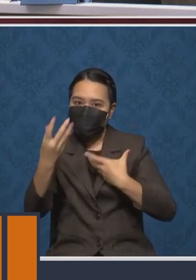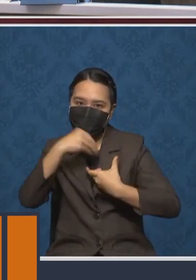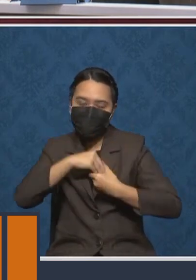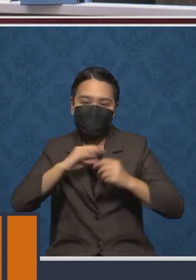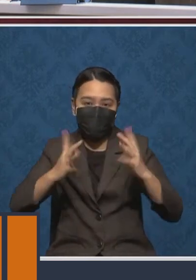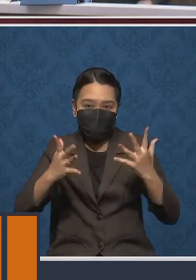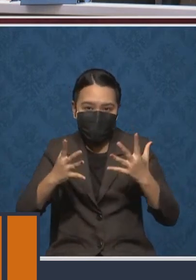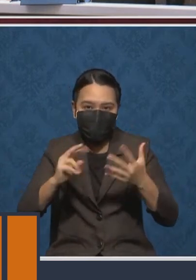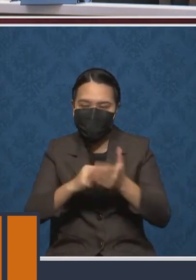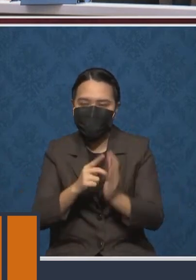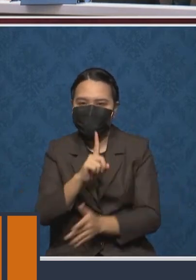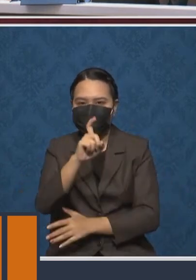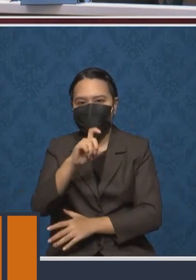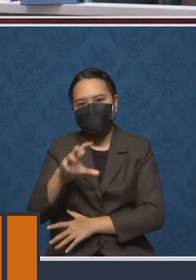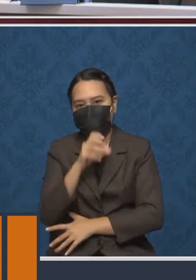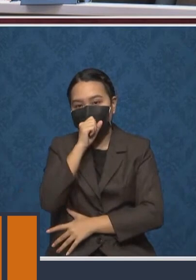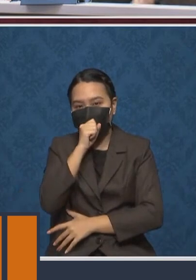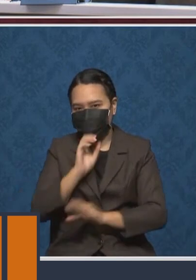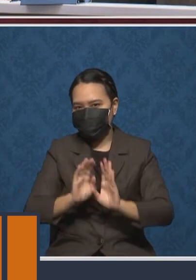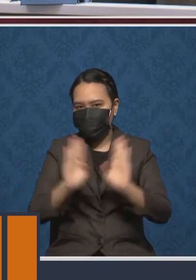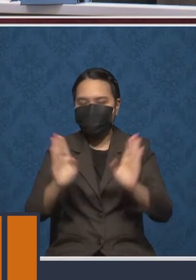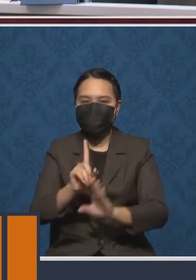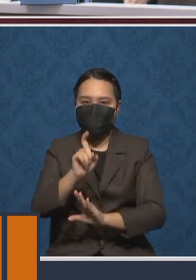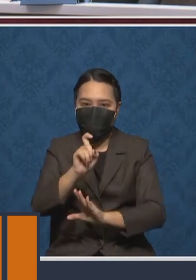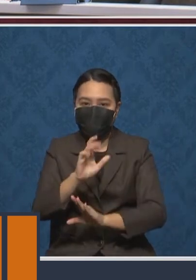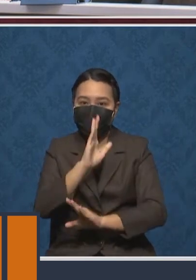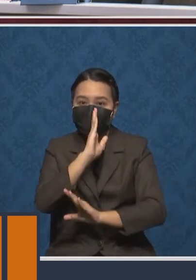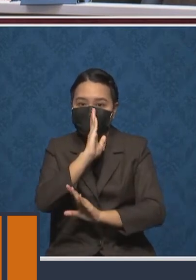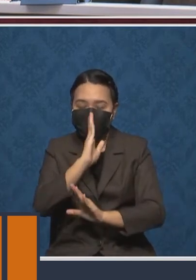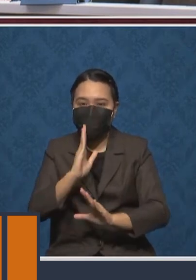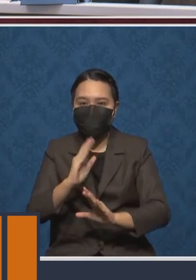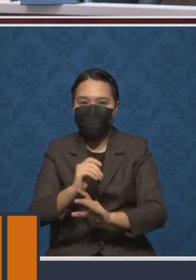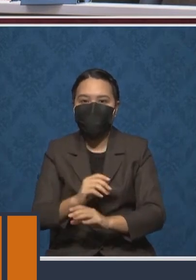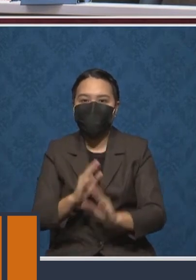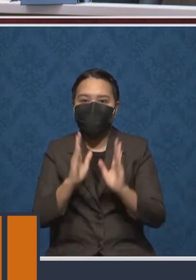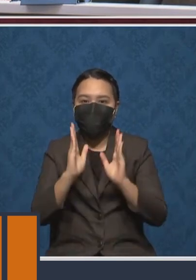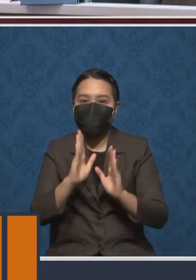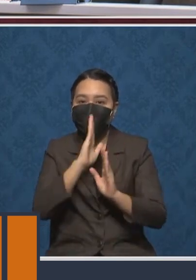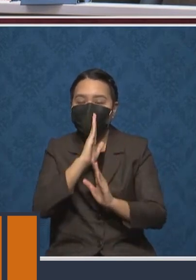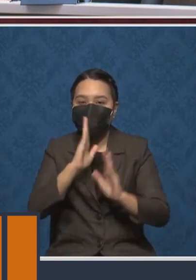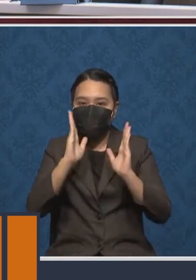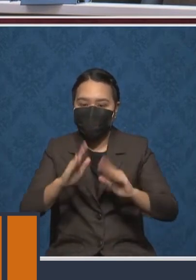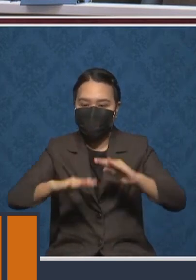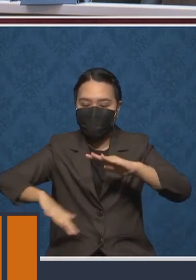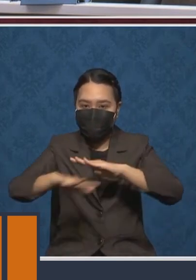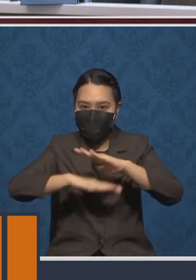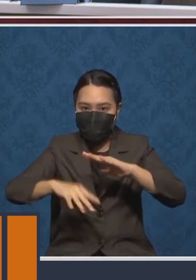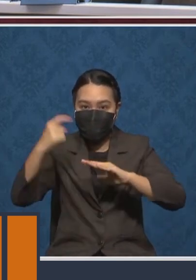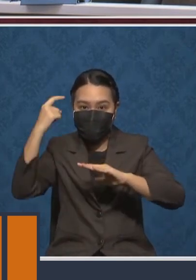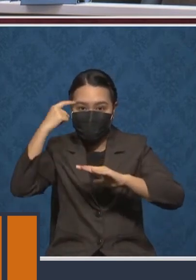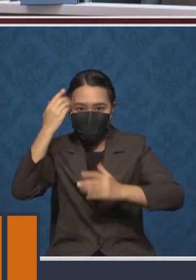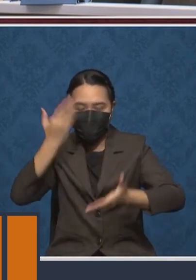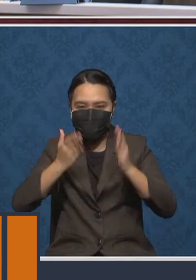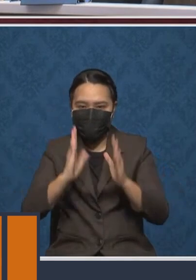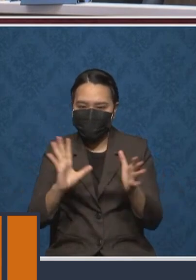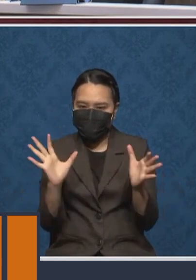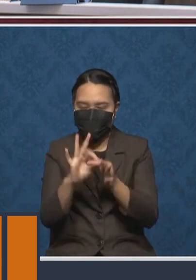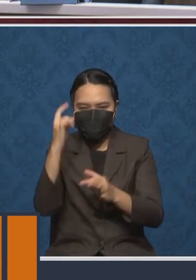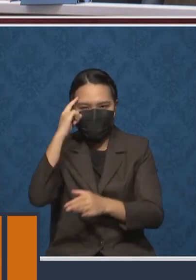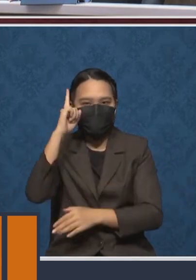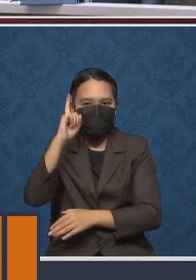ตายกับตายครับพยานหรือผู้ที่ถูกคุ้มครองพยานนั้นไปแน่ครับ3ครับงบประมาณและคำขอใน